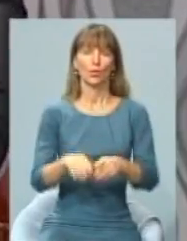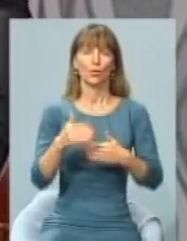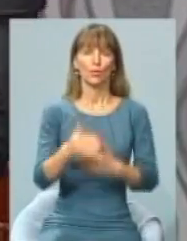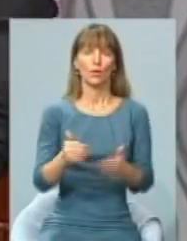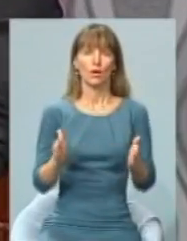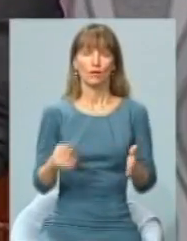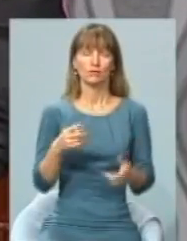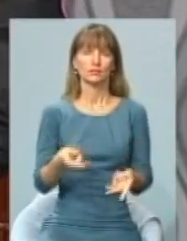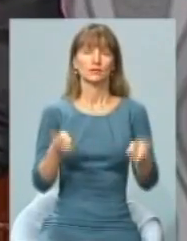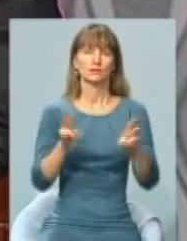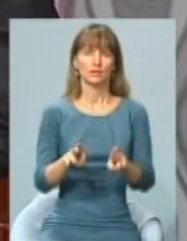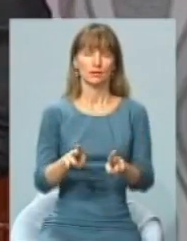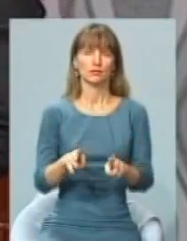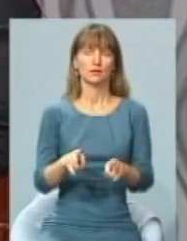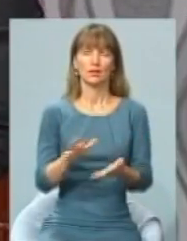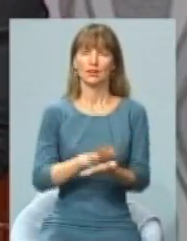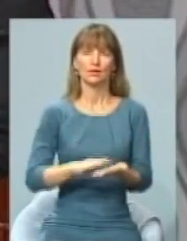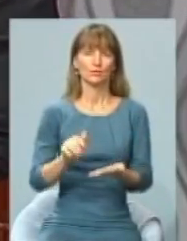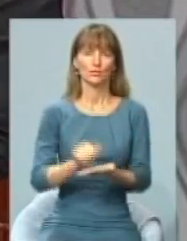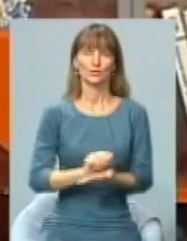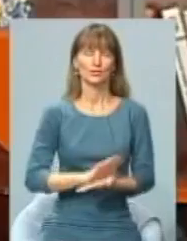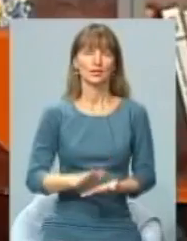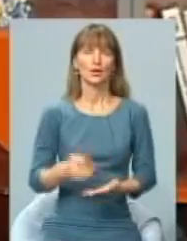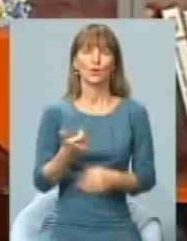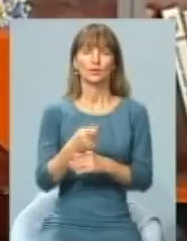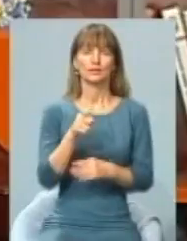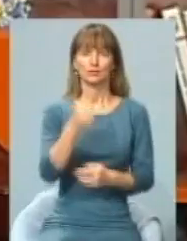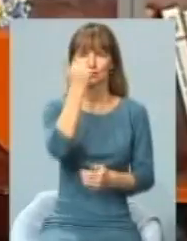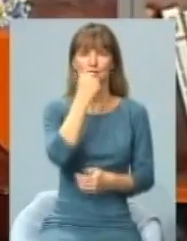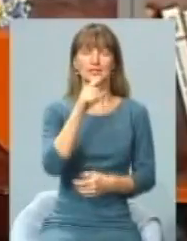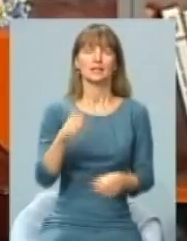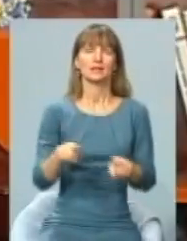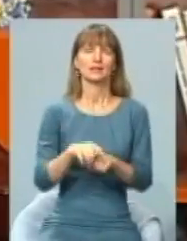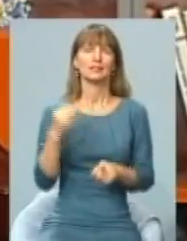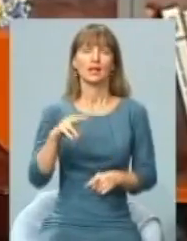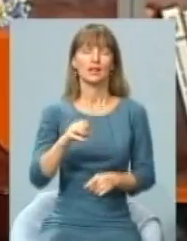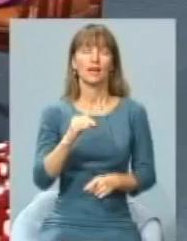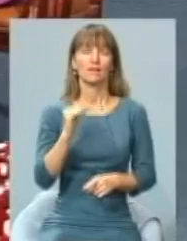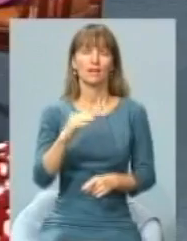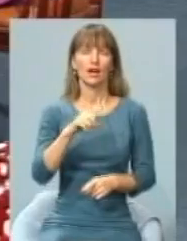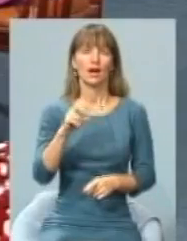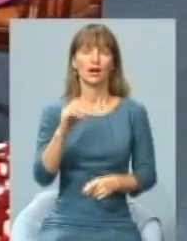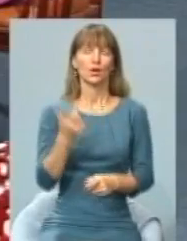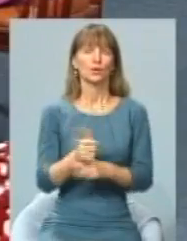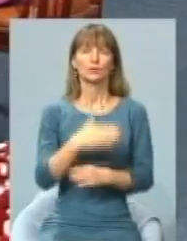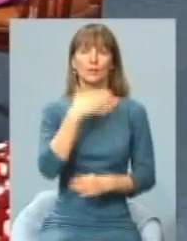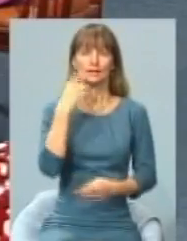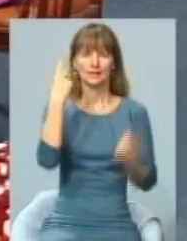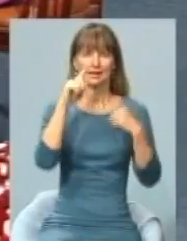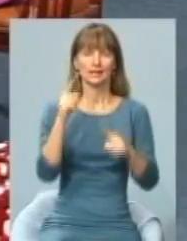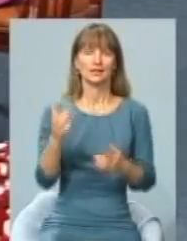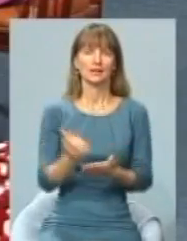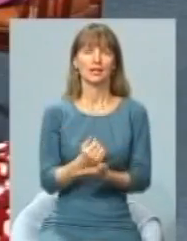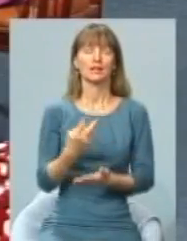вони залишаться цілими та неушкодженими. Дуже тобі дякую за такі цікаві лайфхаки. Ну і, власне, дуже багато ідей для